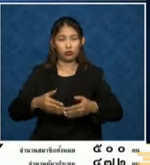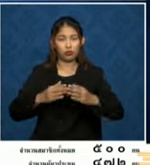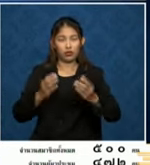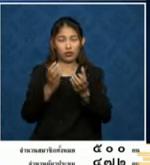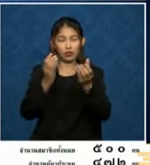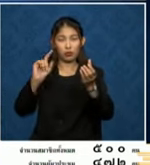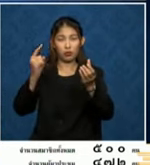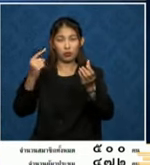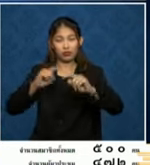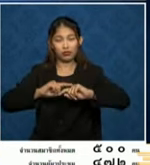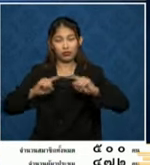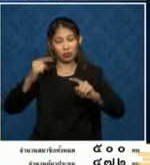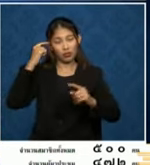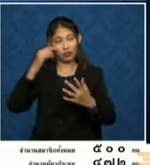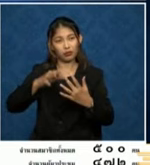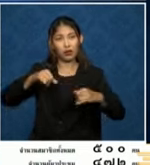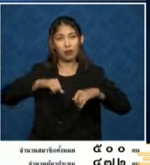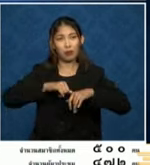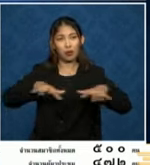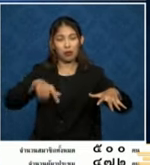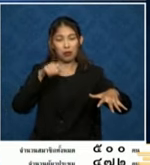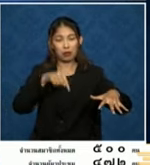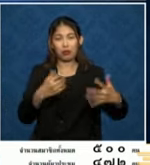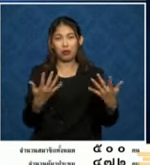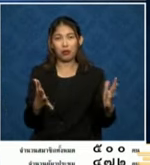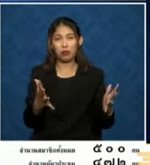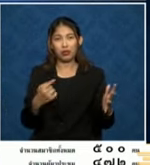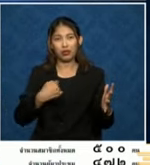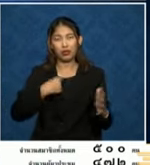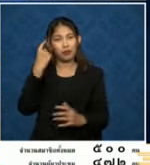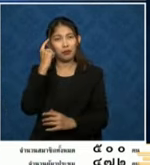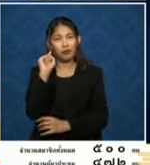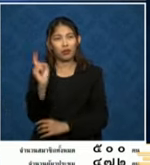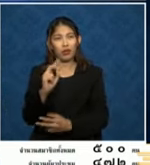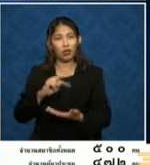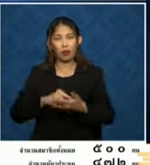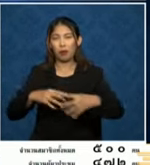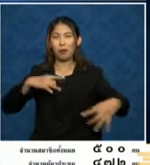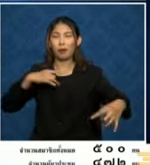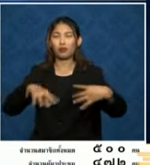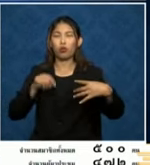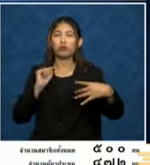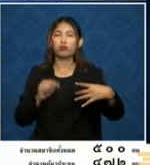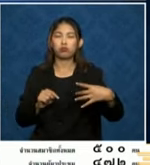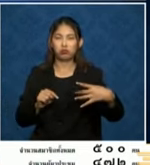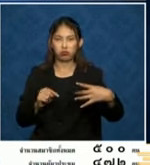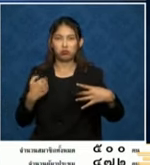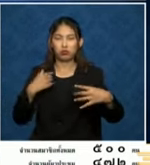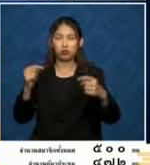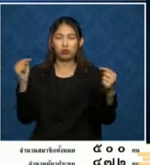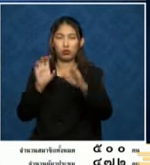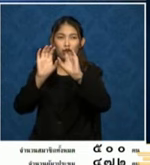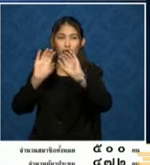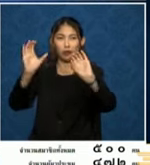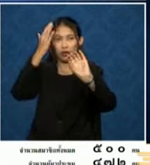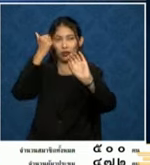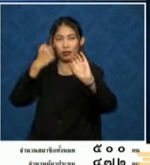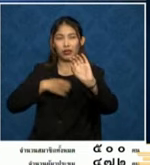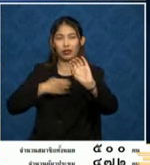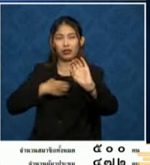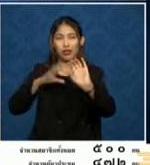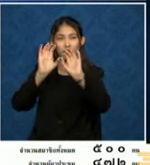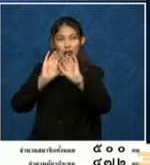ใหม่แต่เลือกที่ยังจะไม่เผยแพร่รายงานดังกล่าวนั้นผมเกรงว่าเป็นการกระทำที่ย้อนแย้งครับสำหรับรัฐบาลที่ประกาศว่าต้องการ